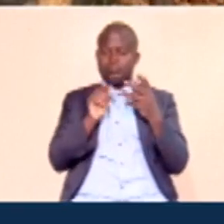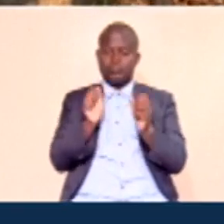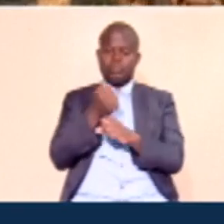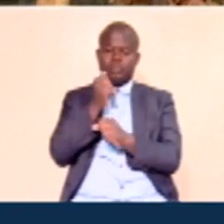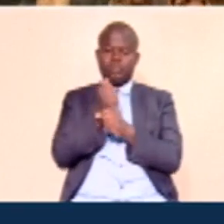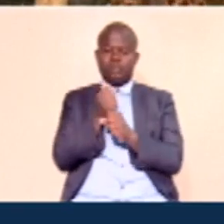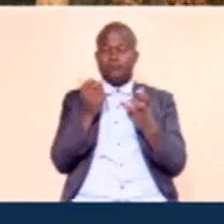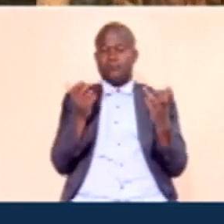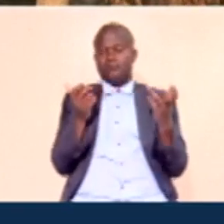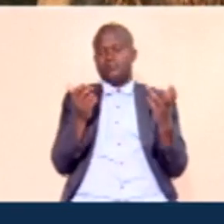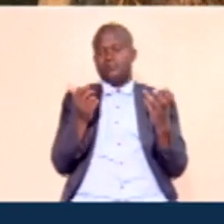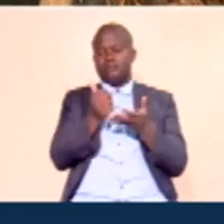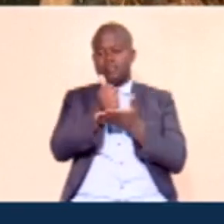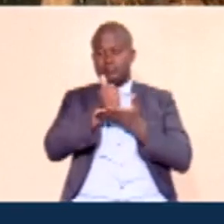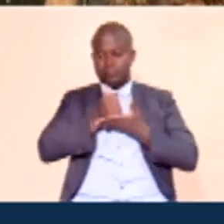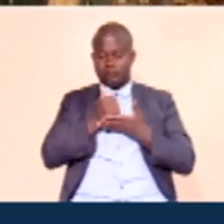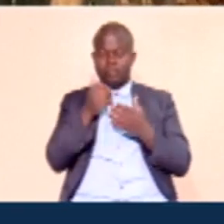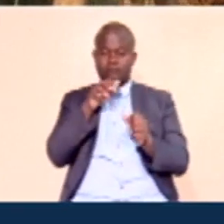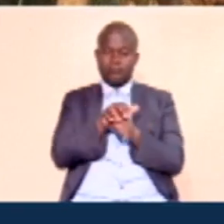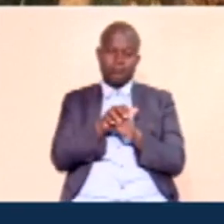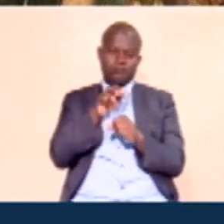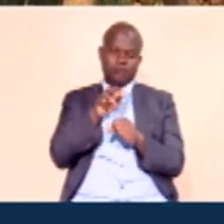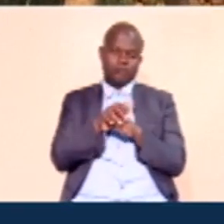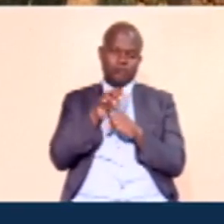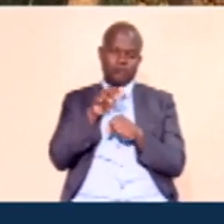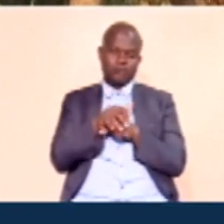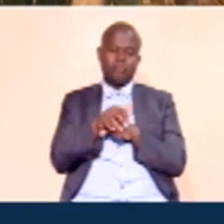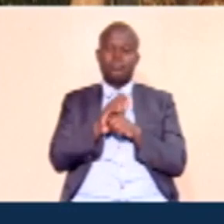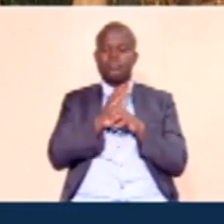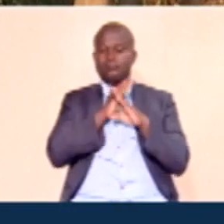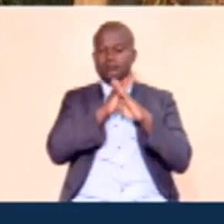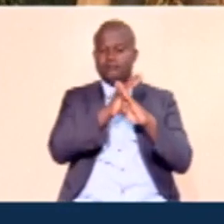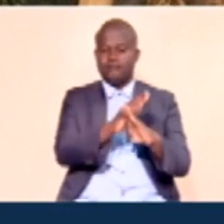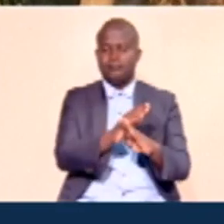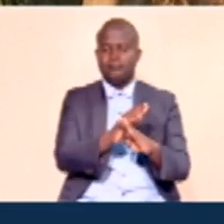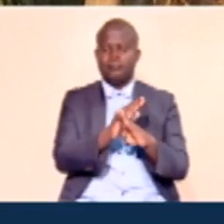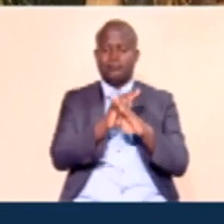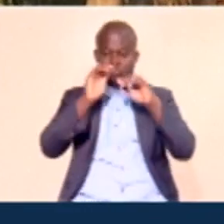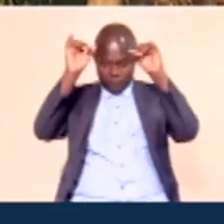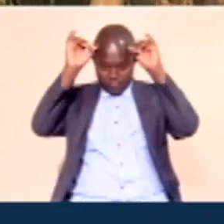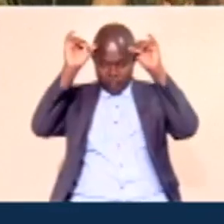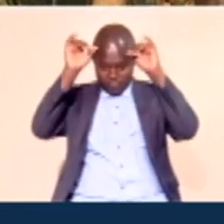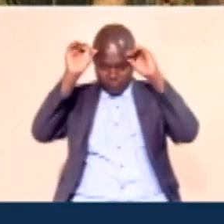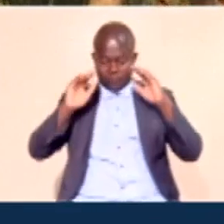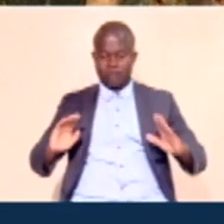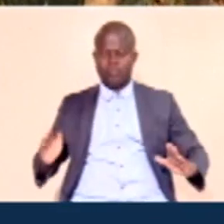bazikorera bakadufasha cyane cyane gukumira inka zigenda ku